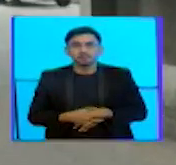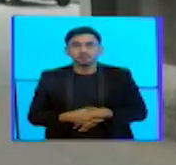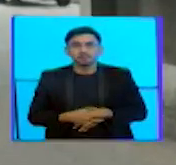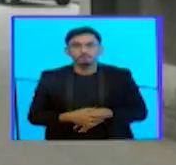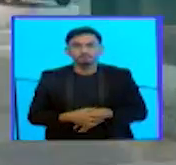di